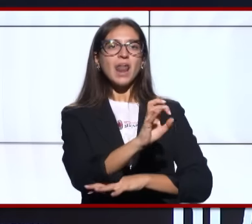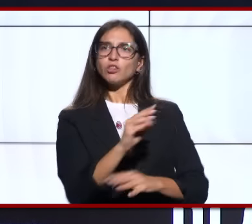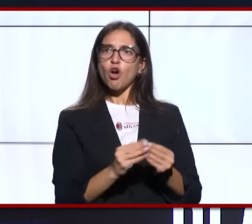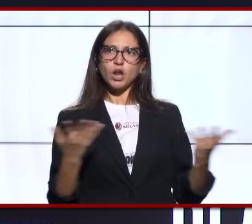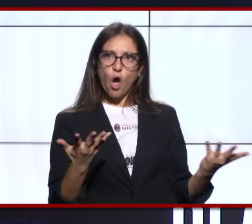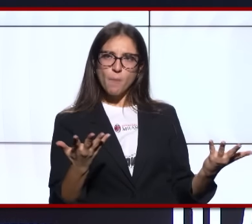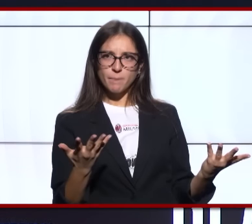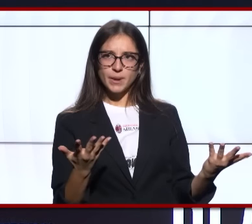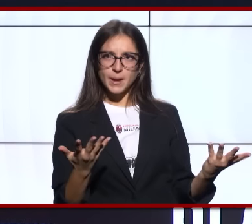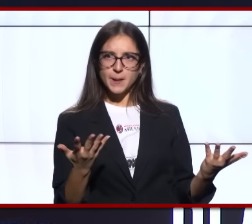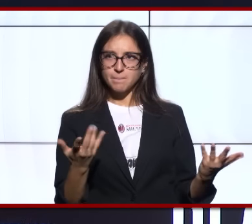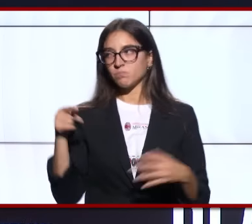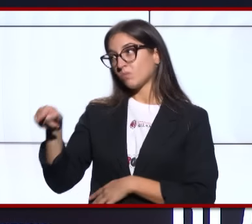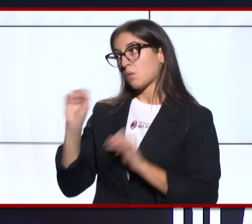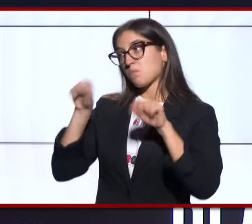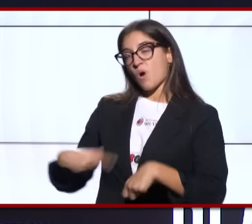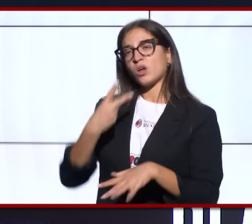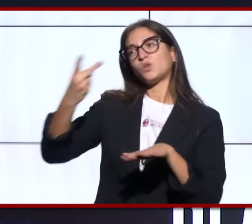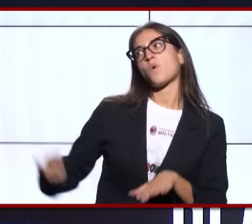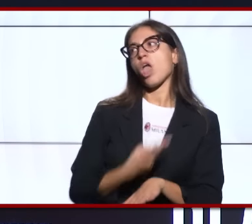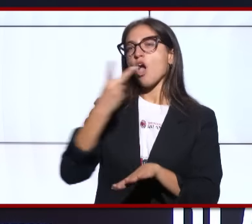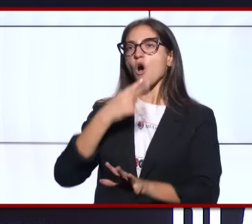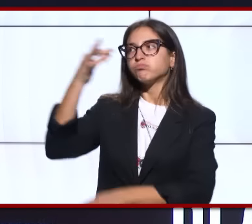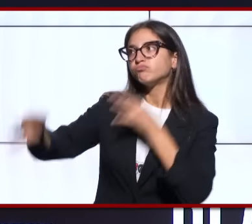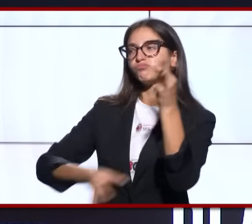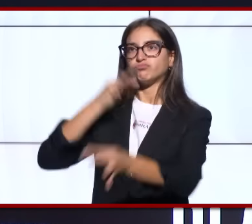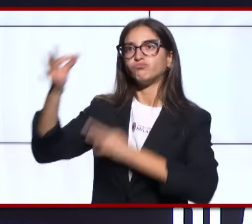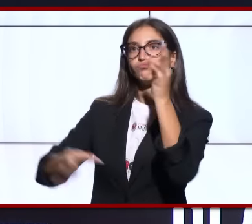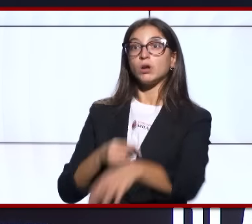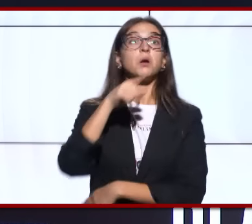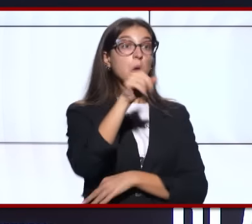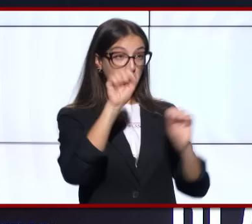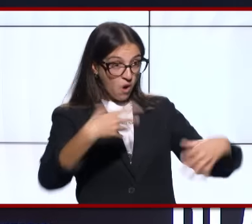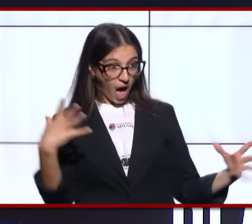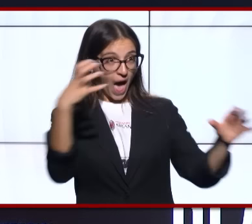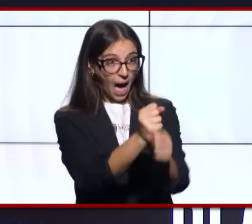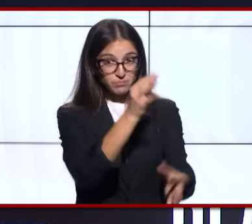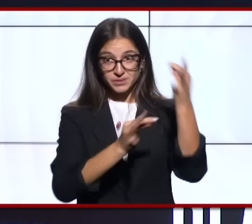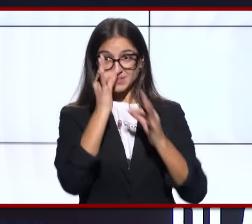qui più du ore a parlare di questo ma lei ha potere di sintesi